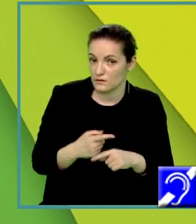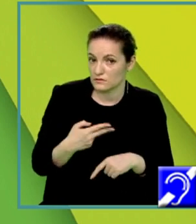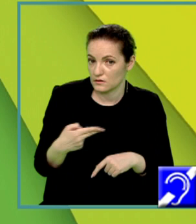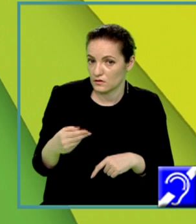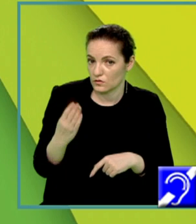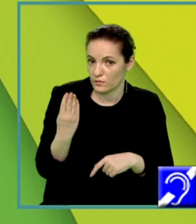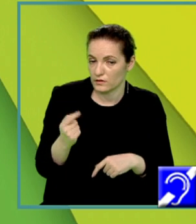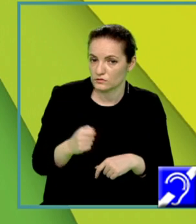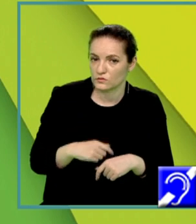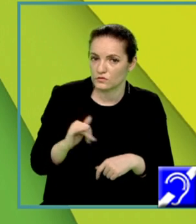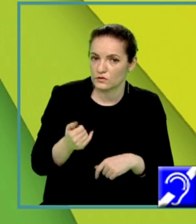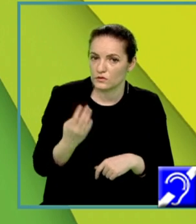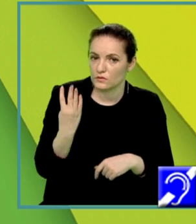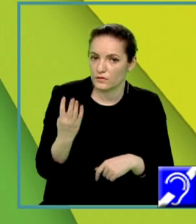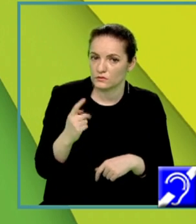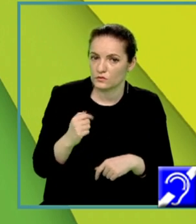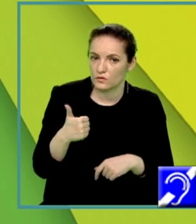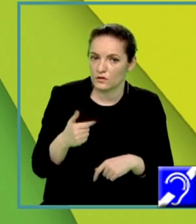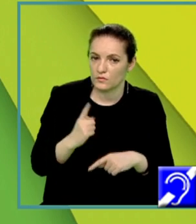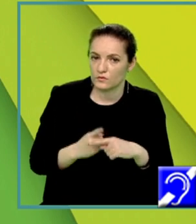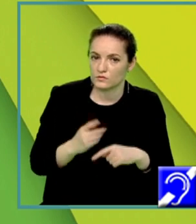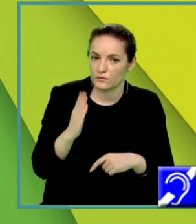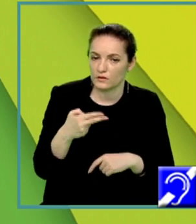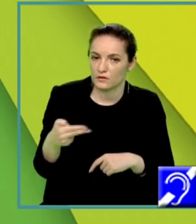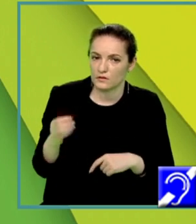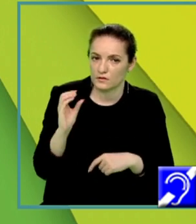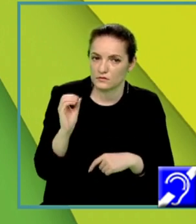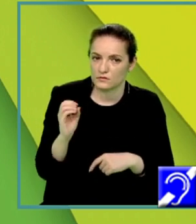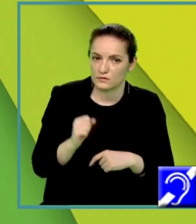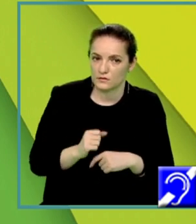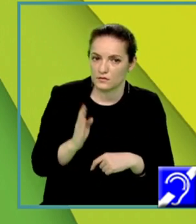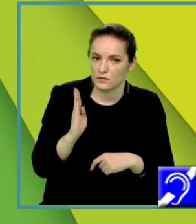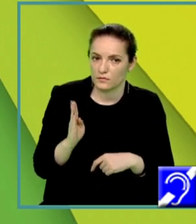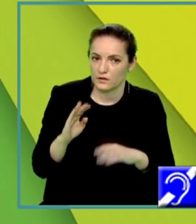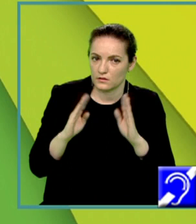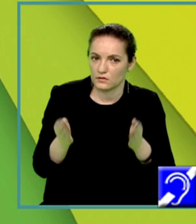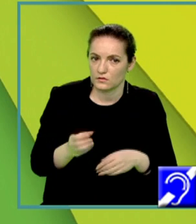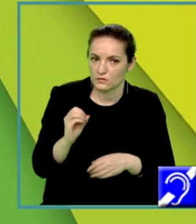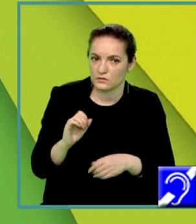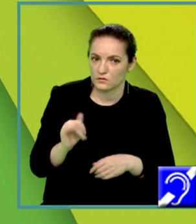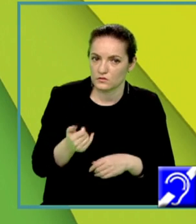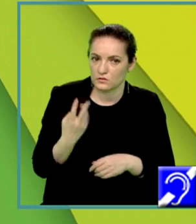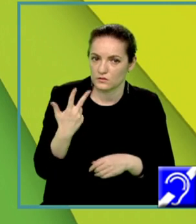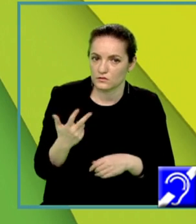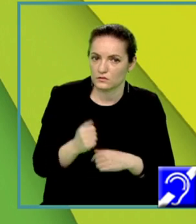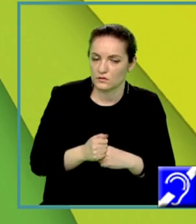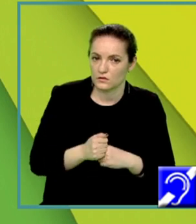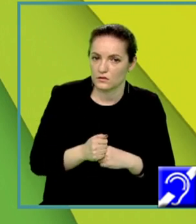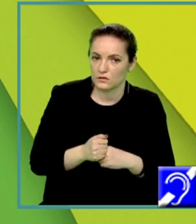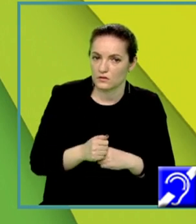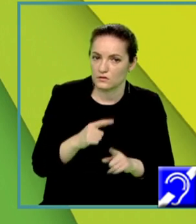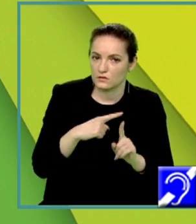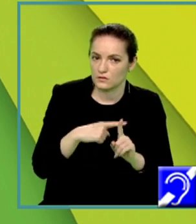că 4a plus b va trebui să fie 0. Punctul B mare de coordonate 0 și 3 se află pe